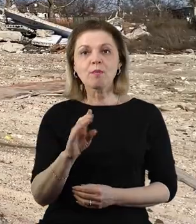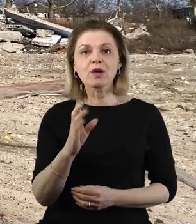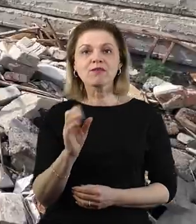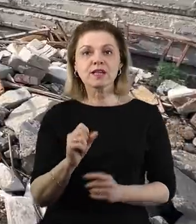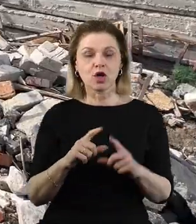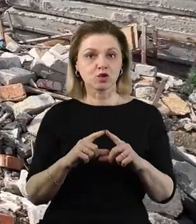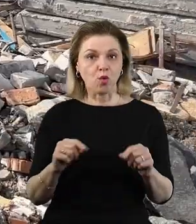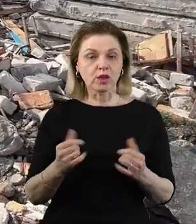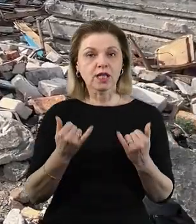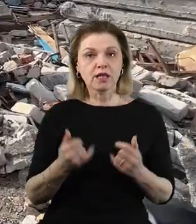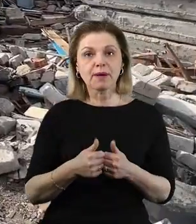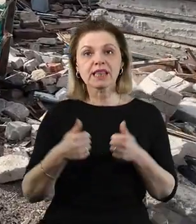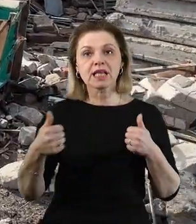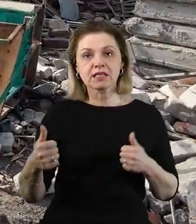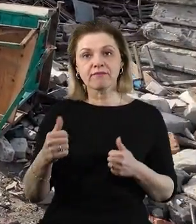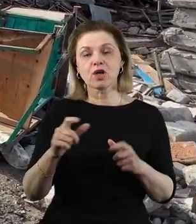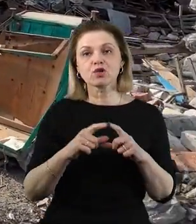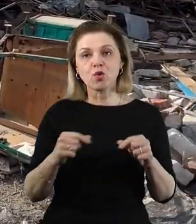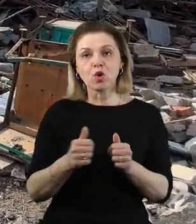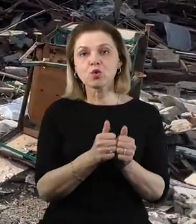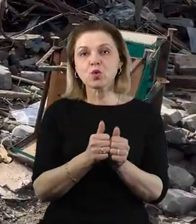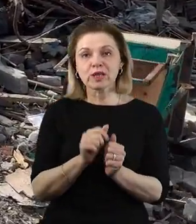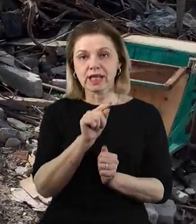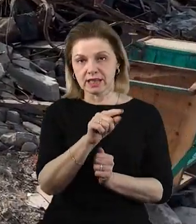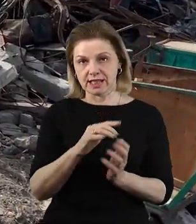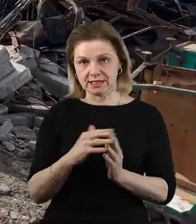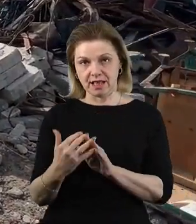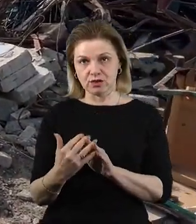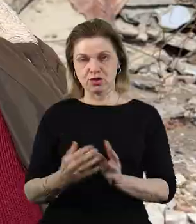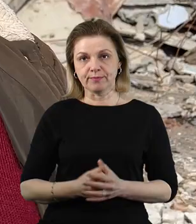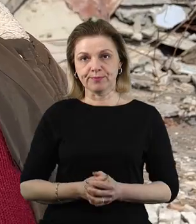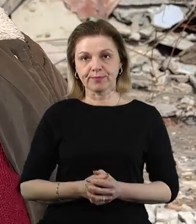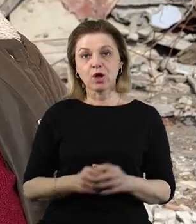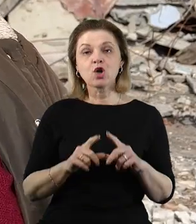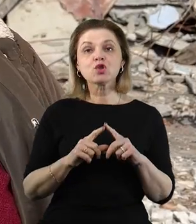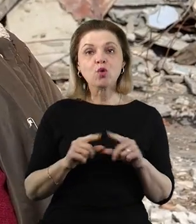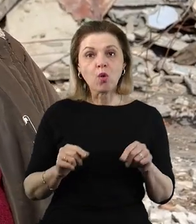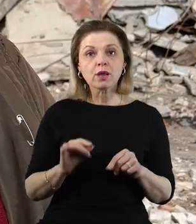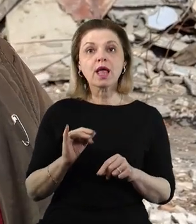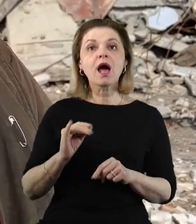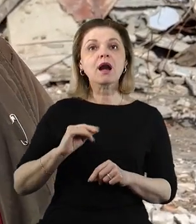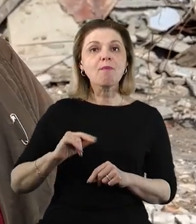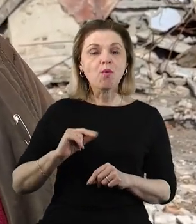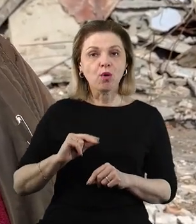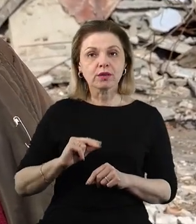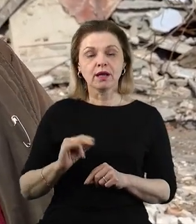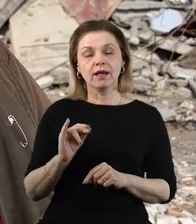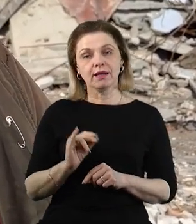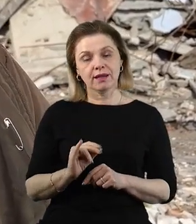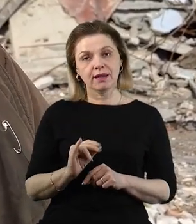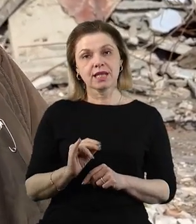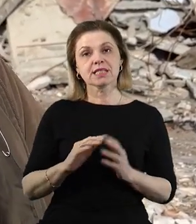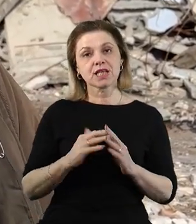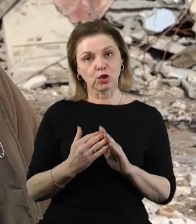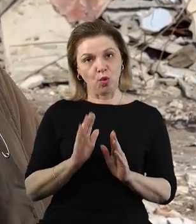школі тепер дистанційно у освітньому закладі сусіднього селища школа - це і работа і це ту